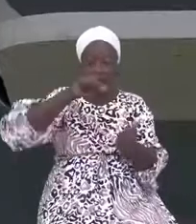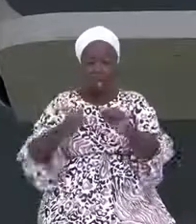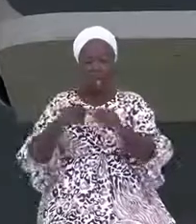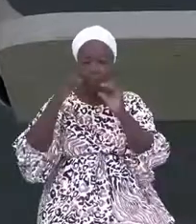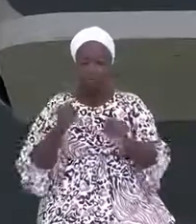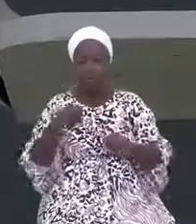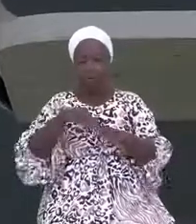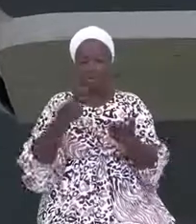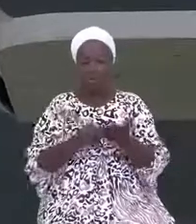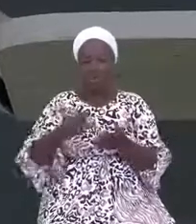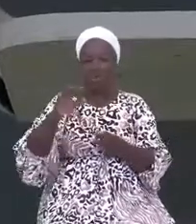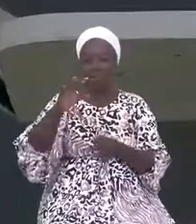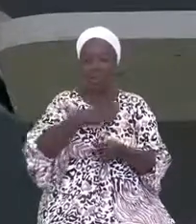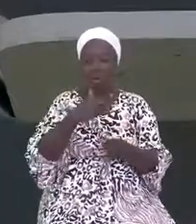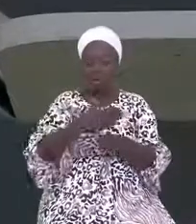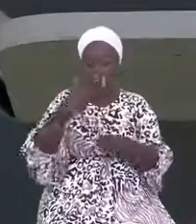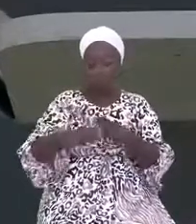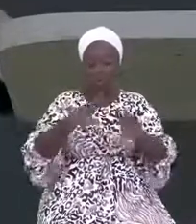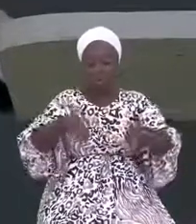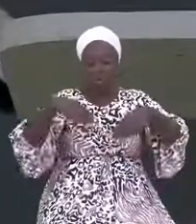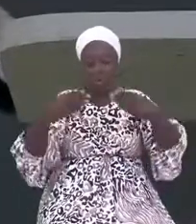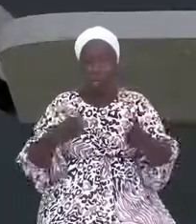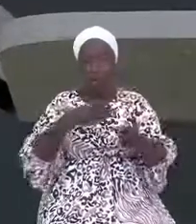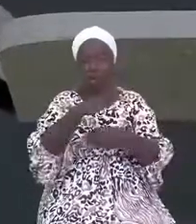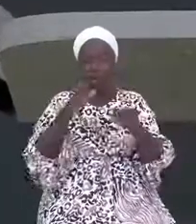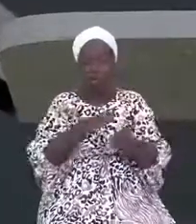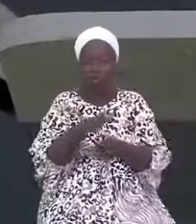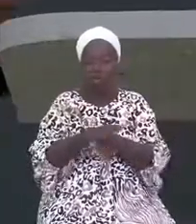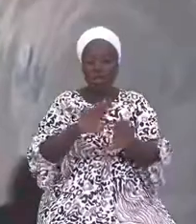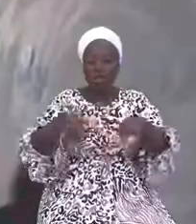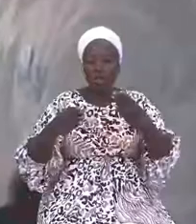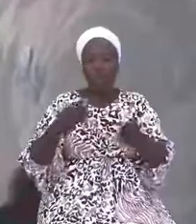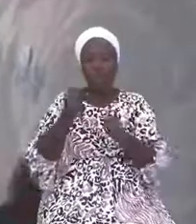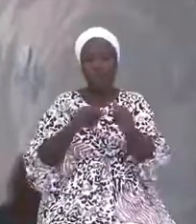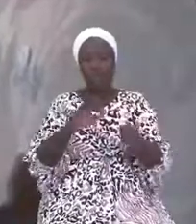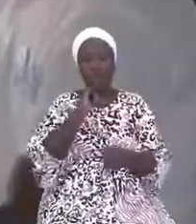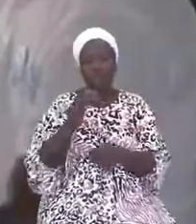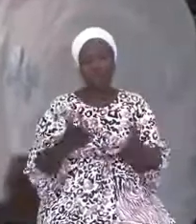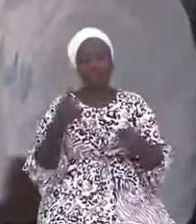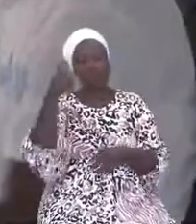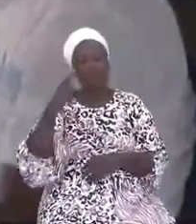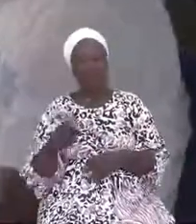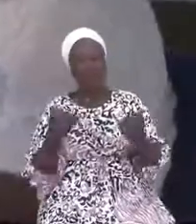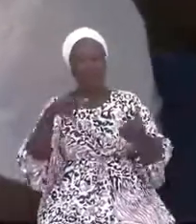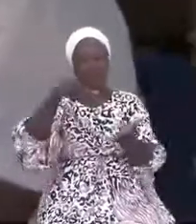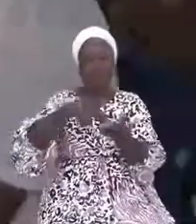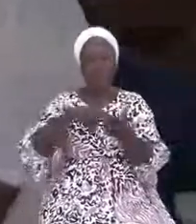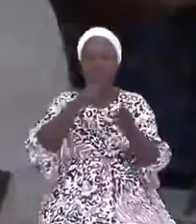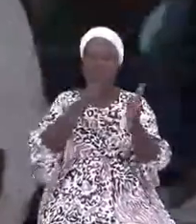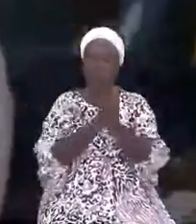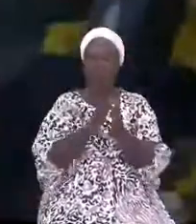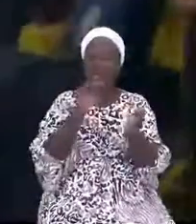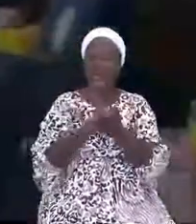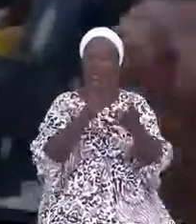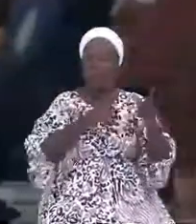la provision totale, toute suffisance, tout est disponible pour toi. Pourquoi ne pas te lever maintenant et dire, Seigneur, me